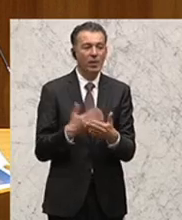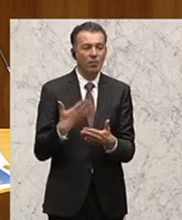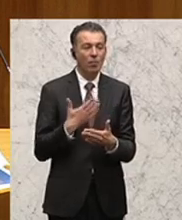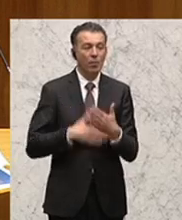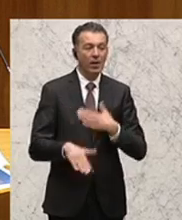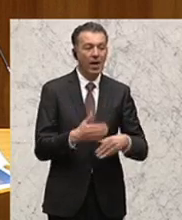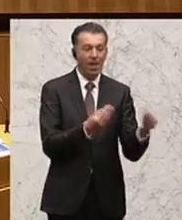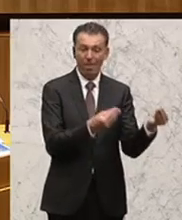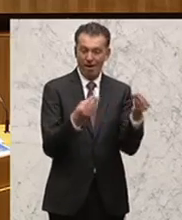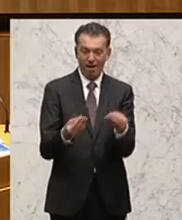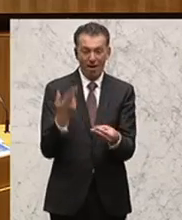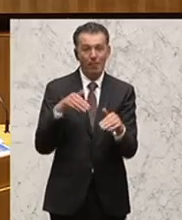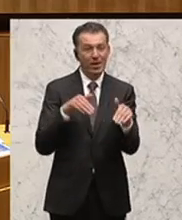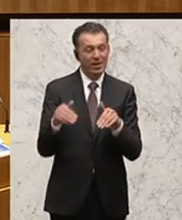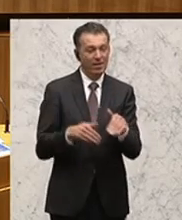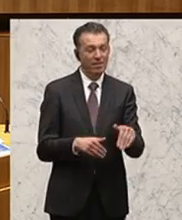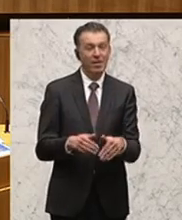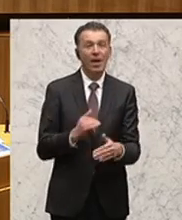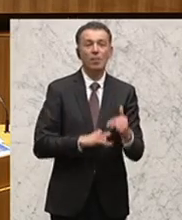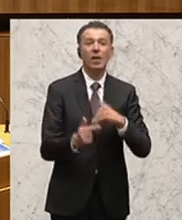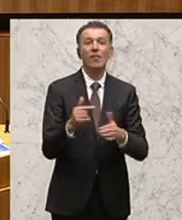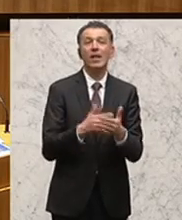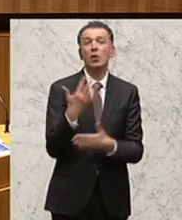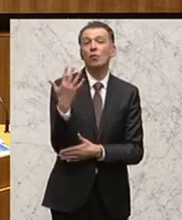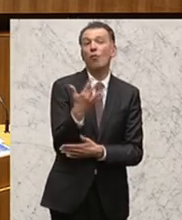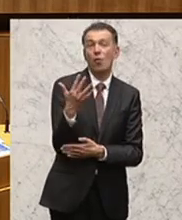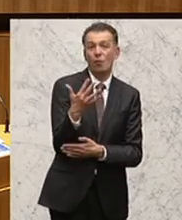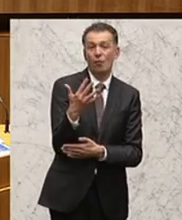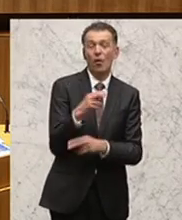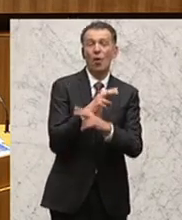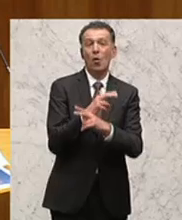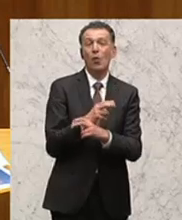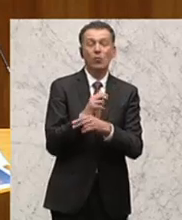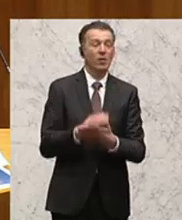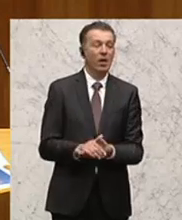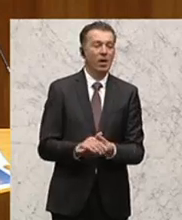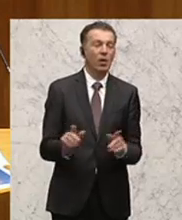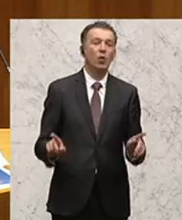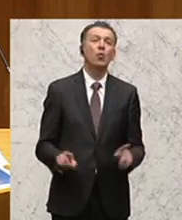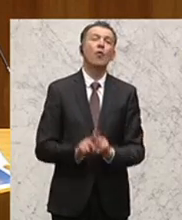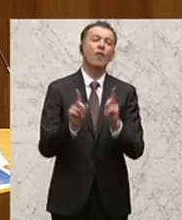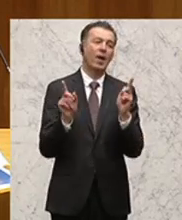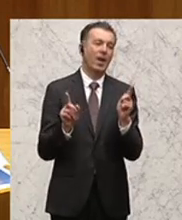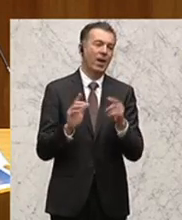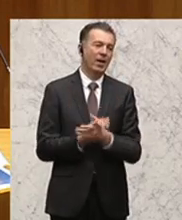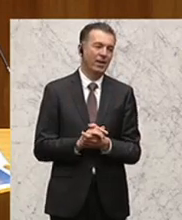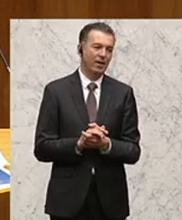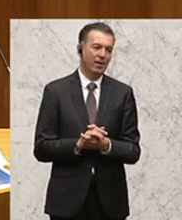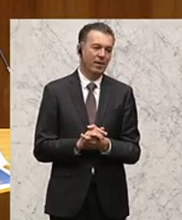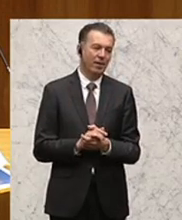Ihnen dann gerne, Herr Minister. Und 2005 war hier, da hatte Österreich zufälligerweise den